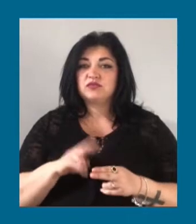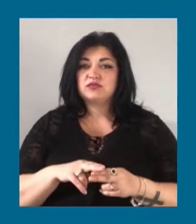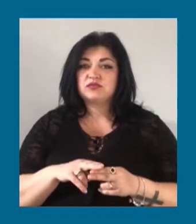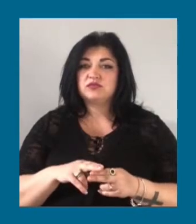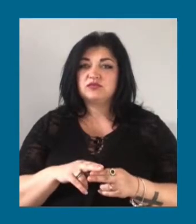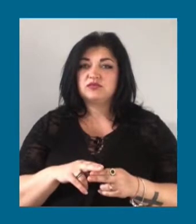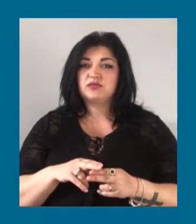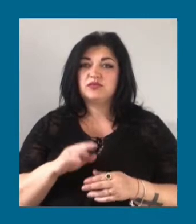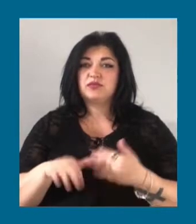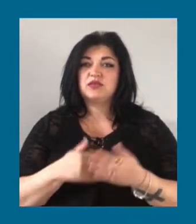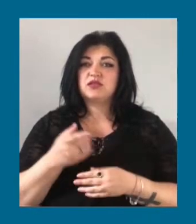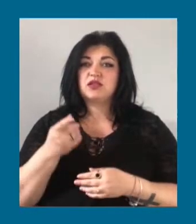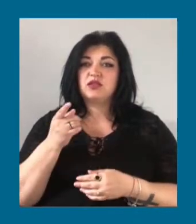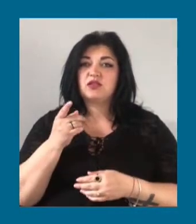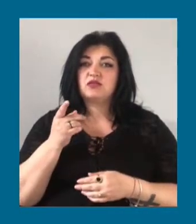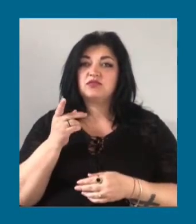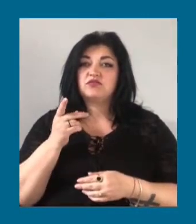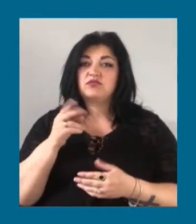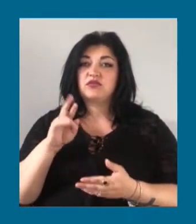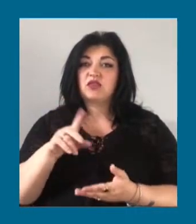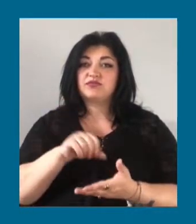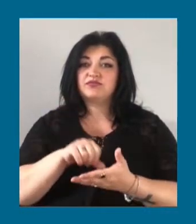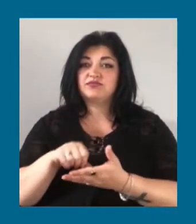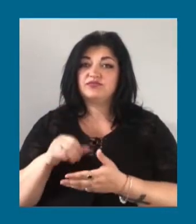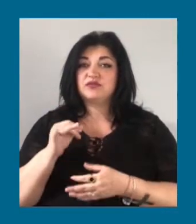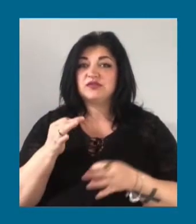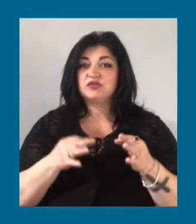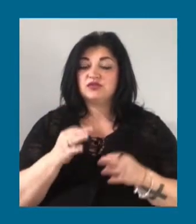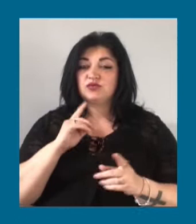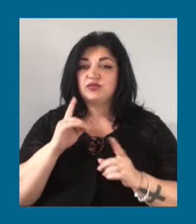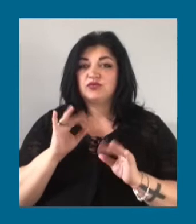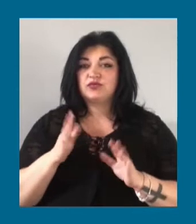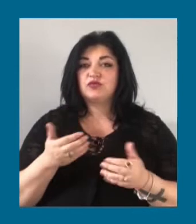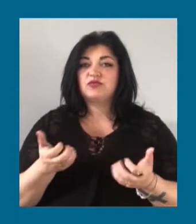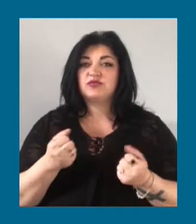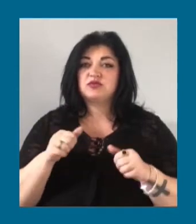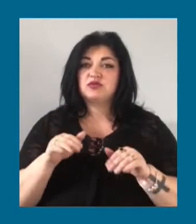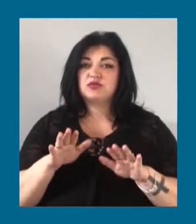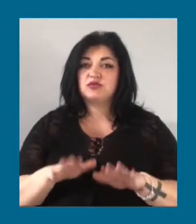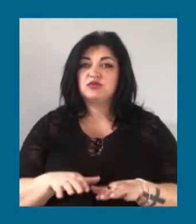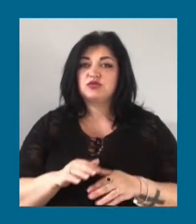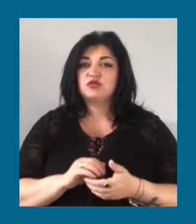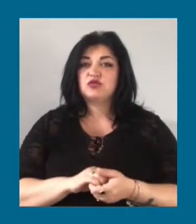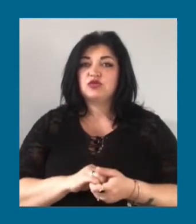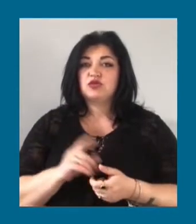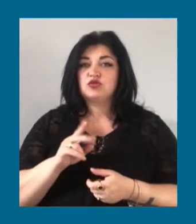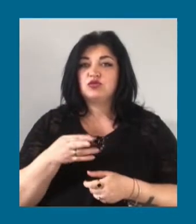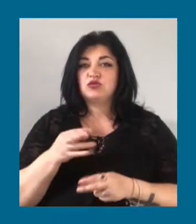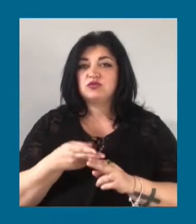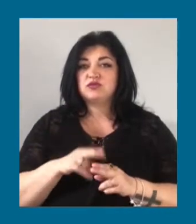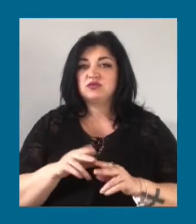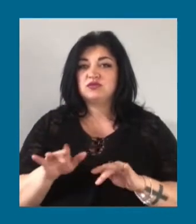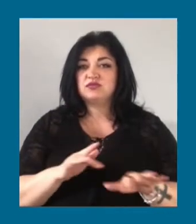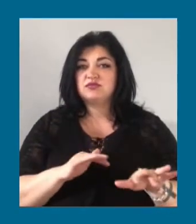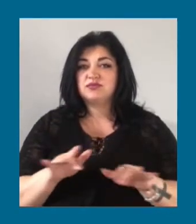буде надалі складатися доля. Впродовж 15 чи більше років, коли я маю дотичність до Одеської кіностудії, я